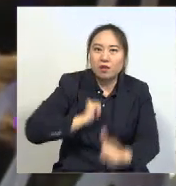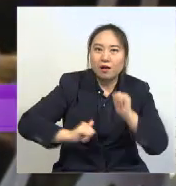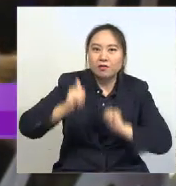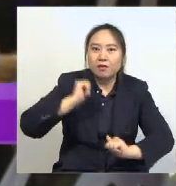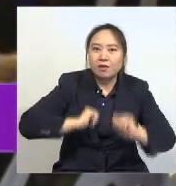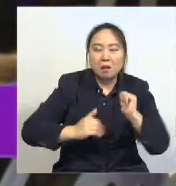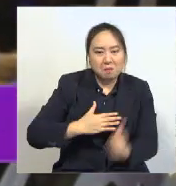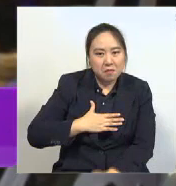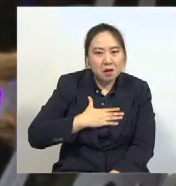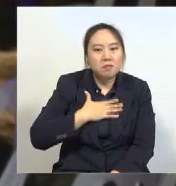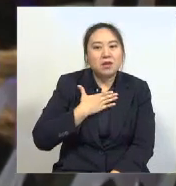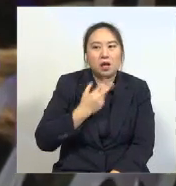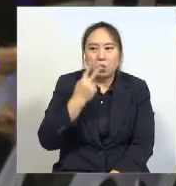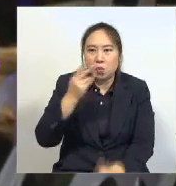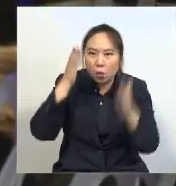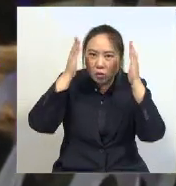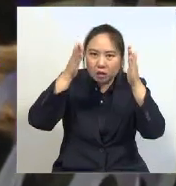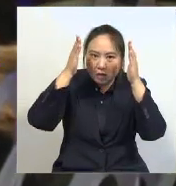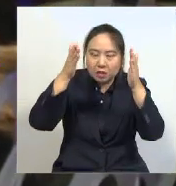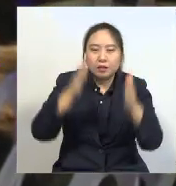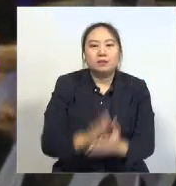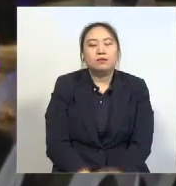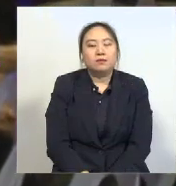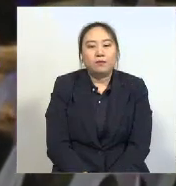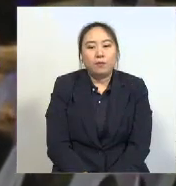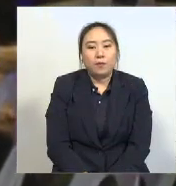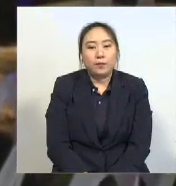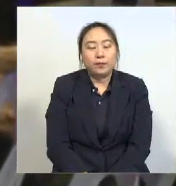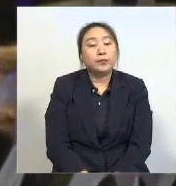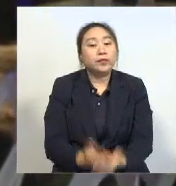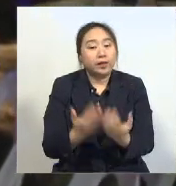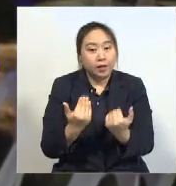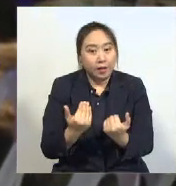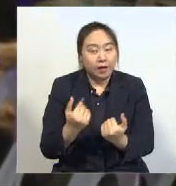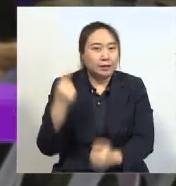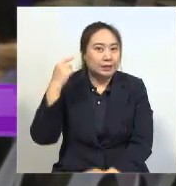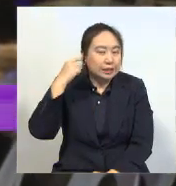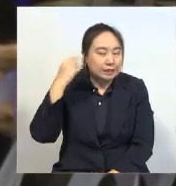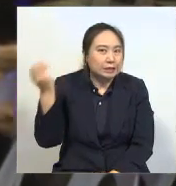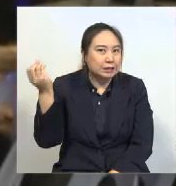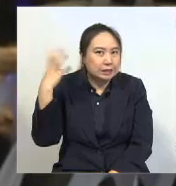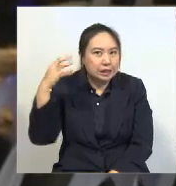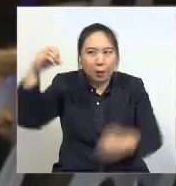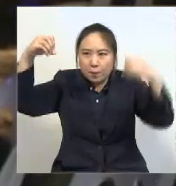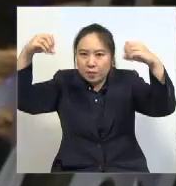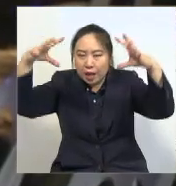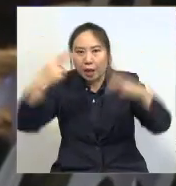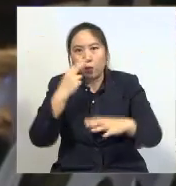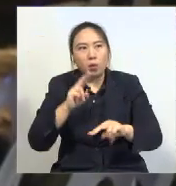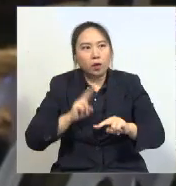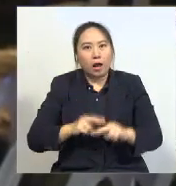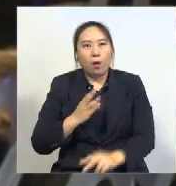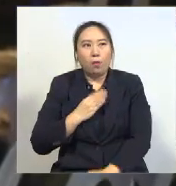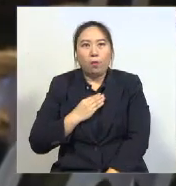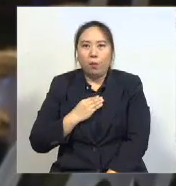รู้สึกว่านักแสดงเนี่ยเขาตั้งใจแสดงกันทุกคนเลยนะคะแล้วก็ในส่วนของแสงสีเสียงเนี่ยก็ดีมากค่ะนั่งไปก็ตื่นเต้นไป